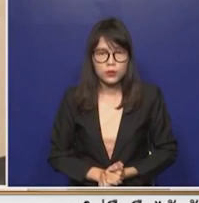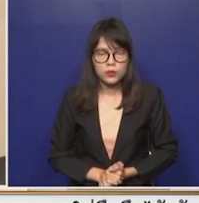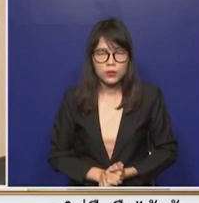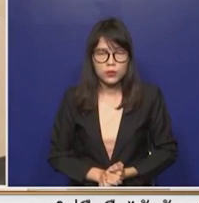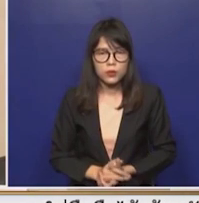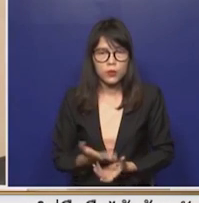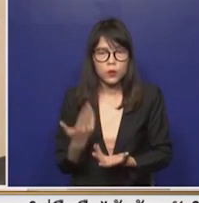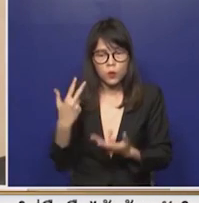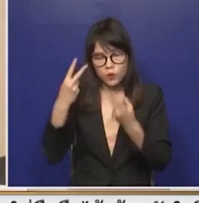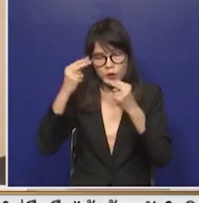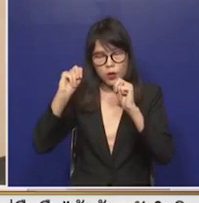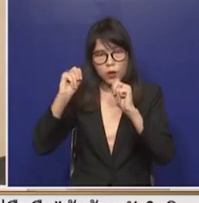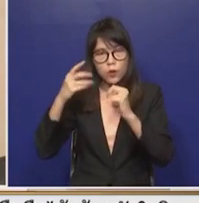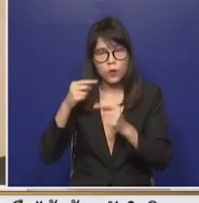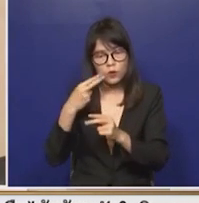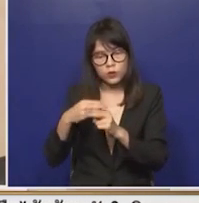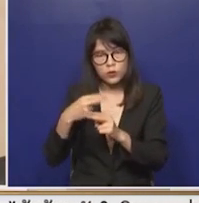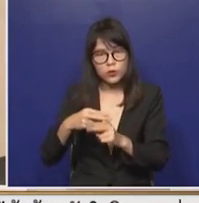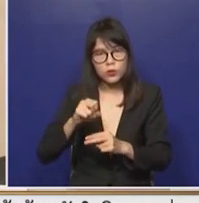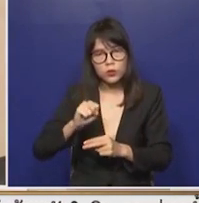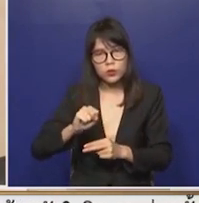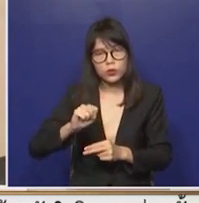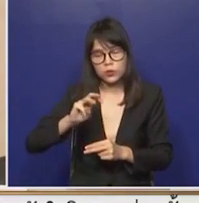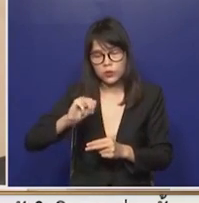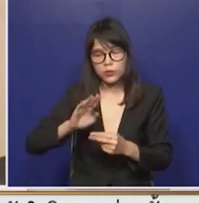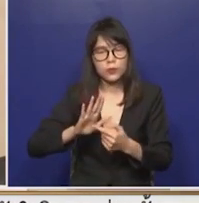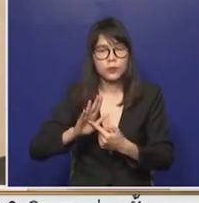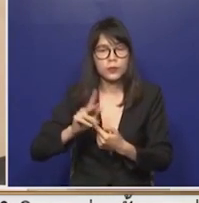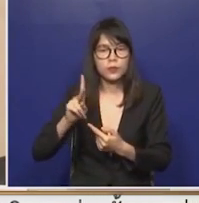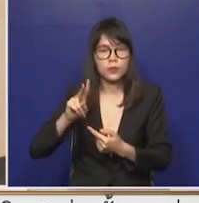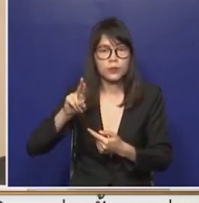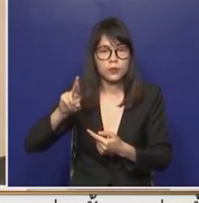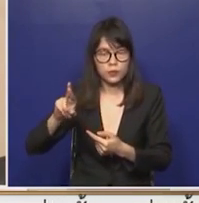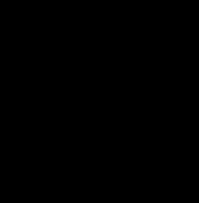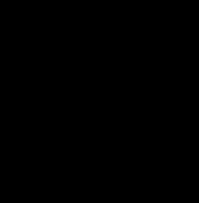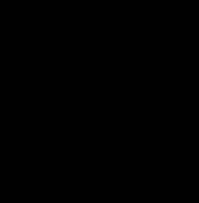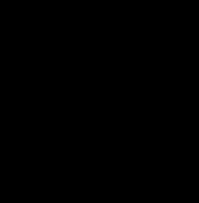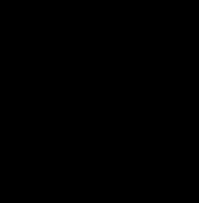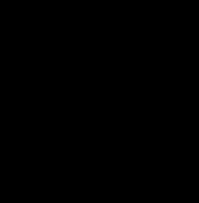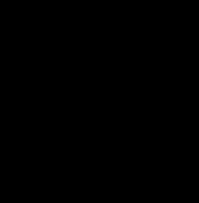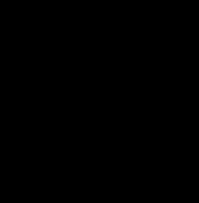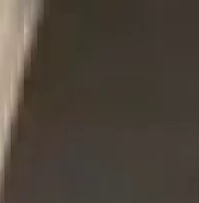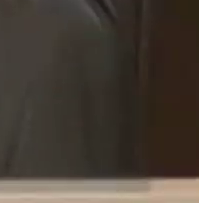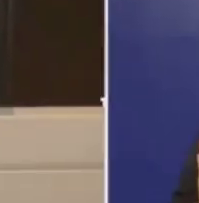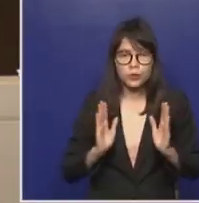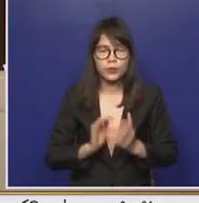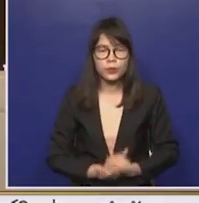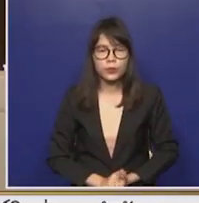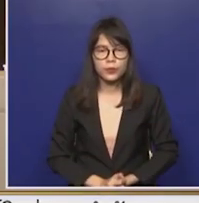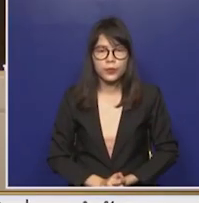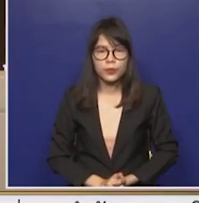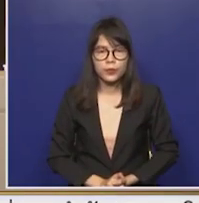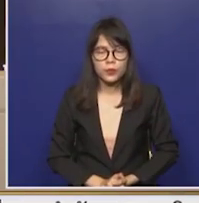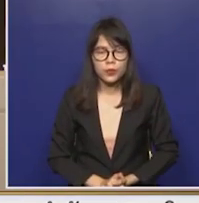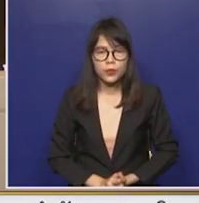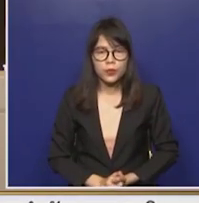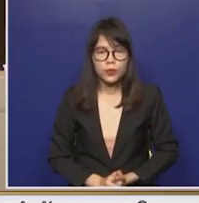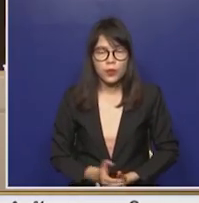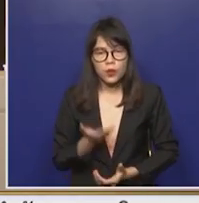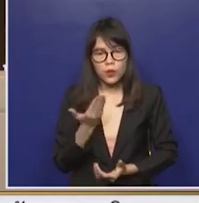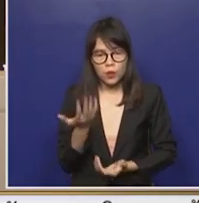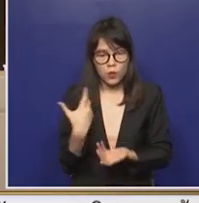ชเคยมีแล้วในทำนองอย่างนี้เพราะฉะนั้นไม่ใช่เรื่องใหม่ผมขออนุญาตเล่าเหตุการณ์ให้ฟังนะครับ